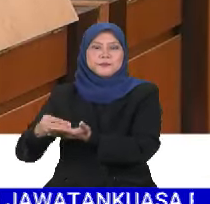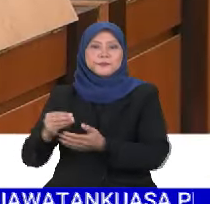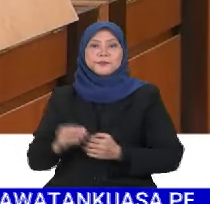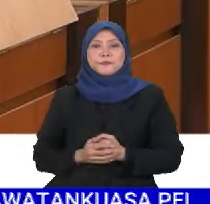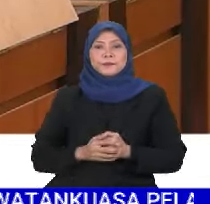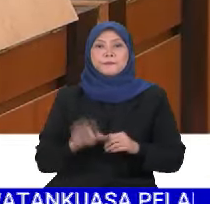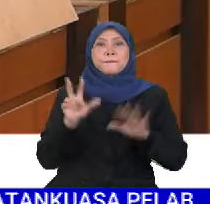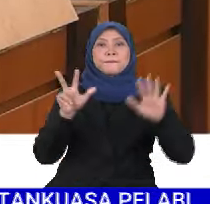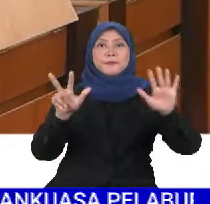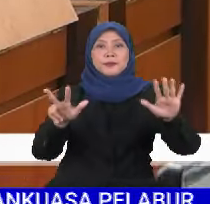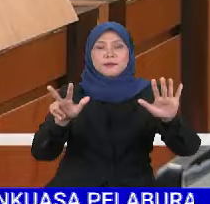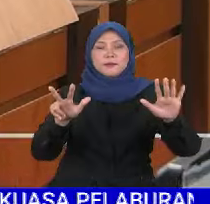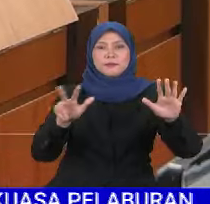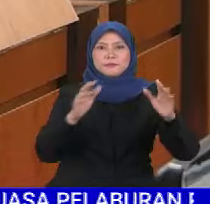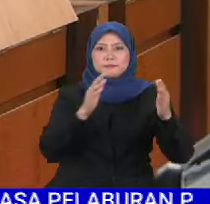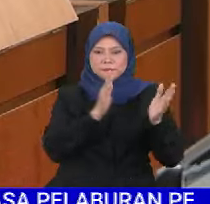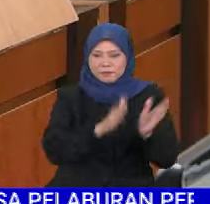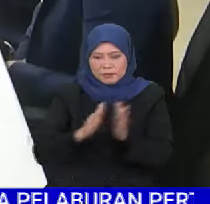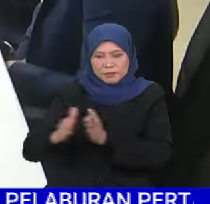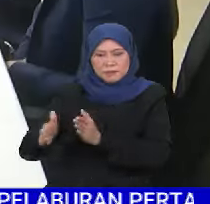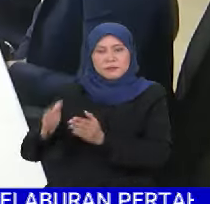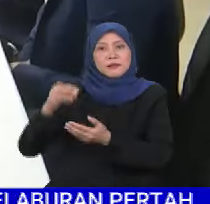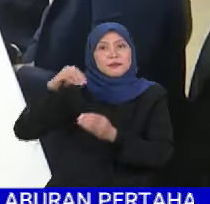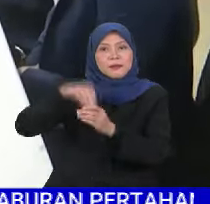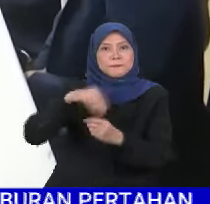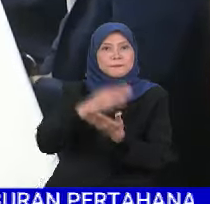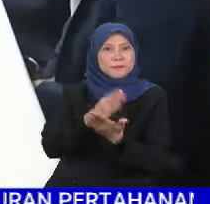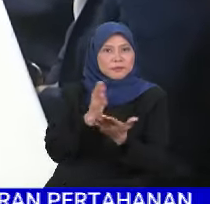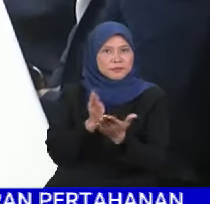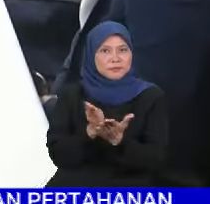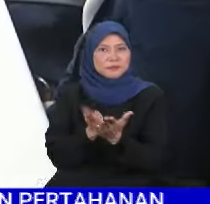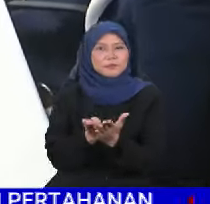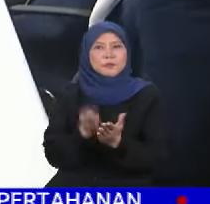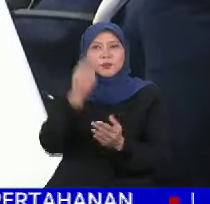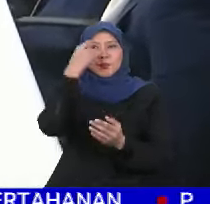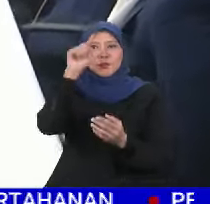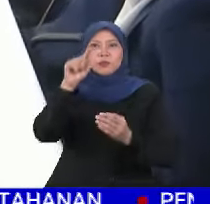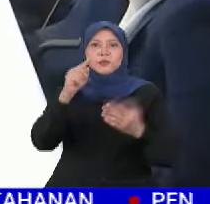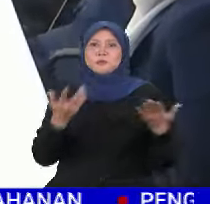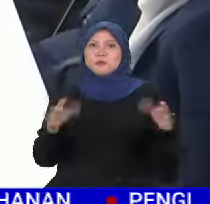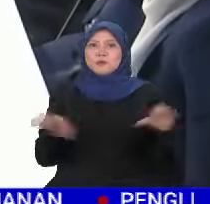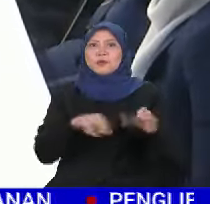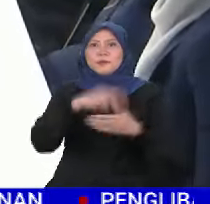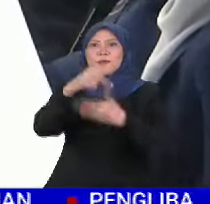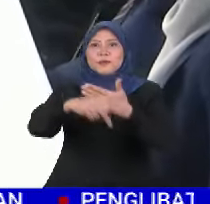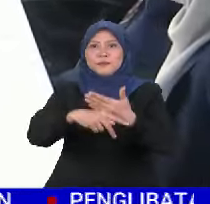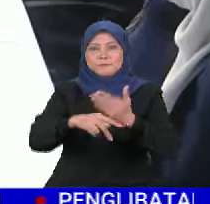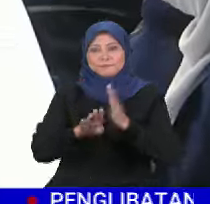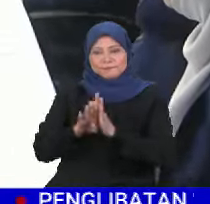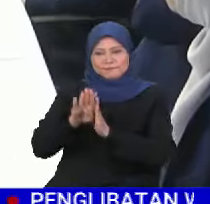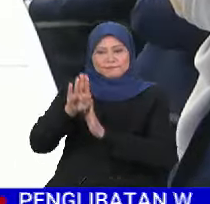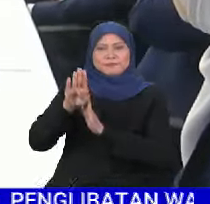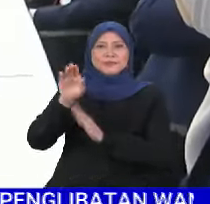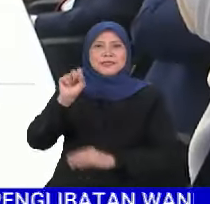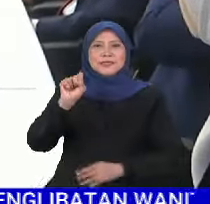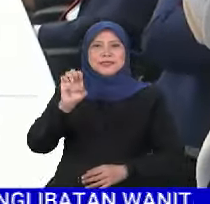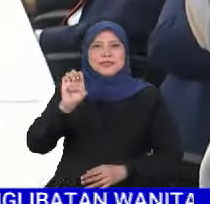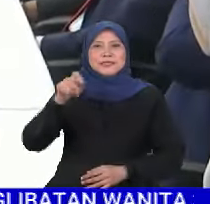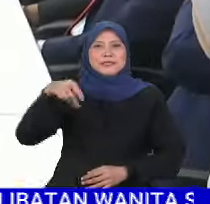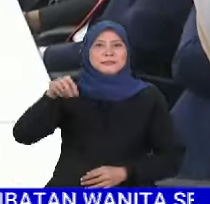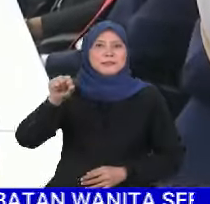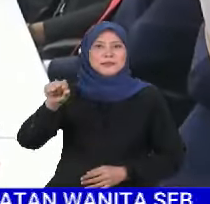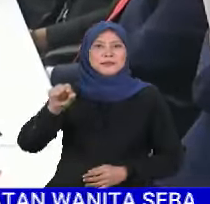8 strategi utama digariskan dalam belanjawan berkenaan bagi merencana program dan pembangunan Sepang.